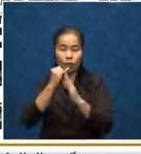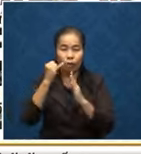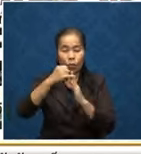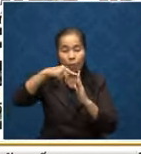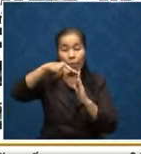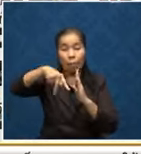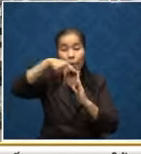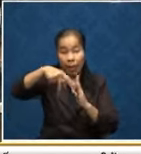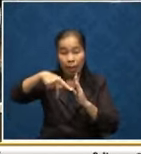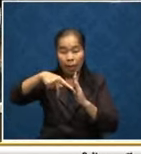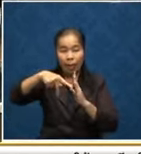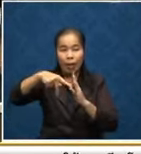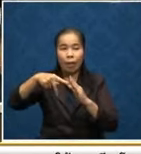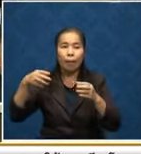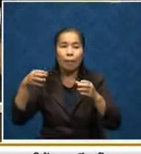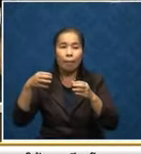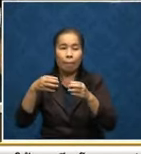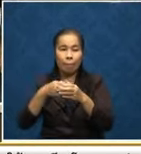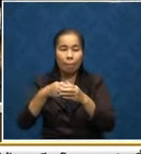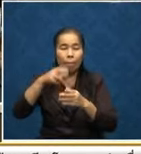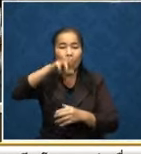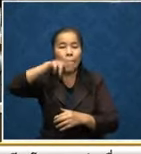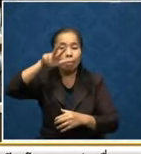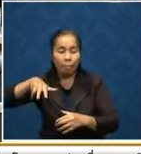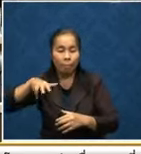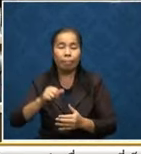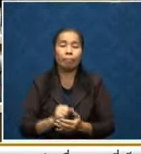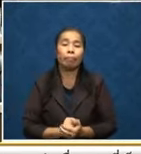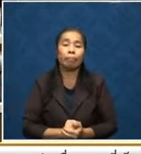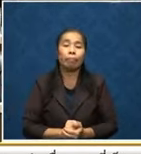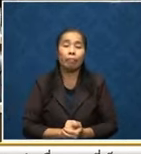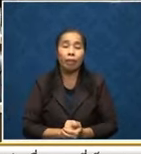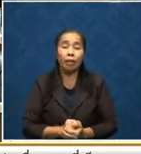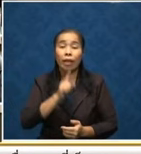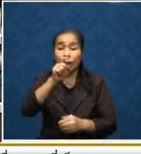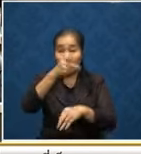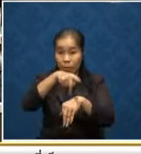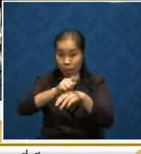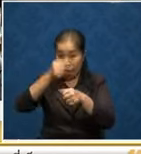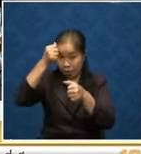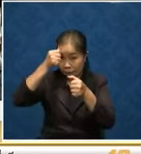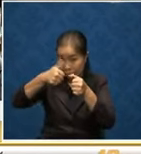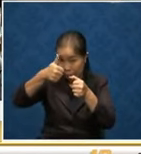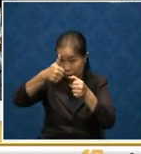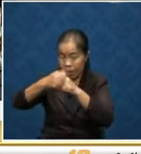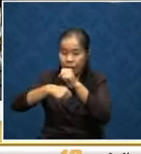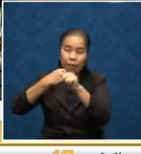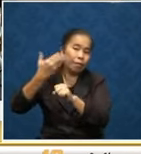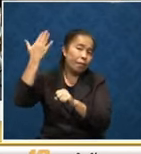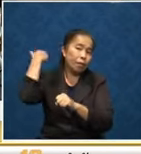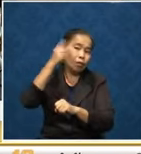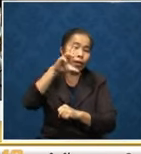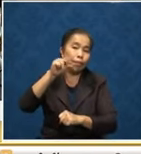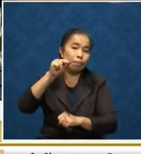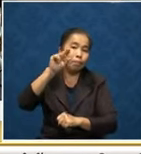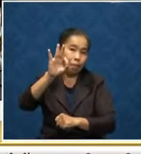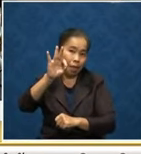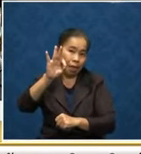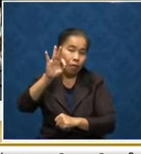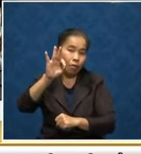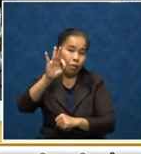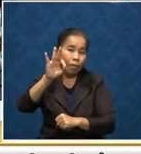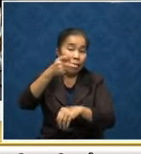พร่พรรคเพื่อไทยถ้าท่านประธานยังพอจะจำได้เมื่อปี2539ในวันที่ท่